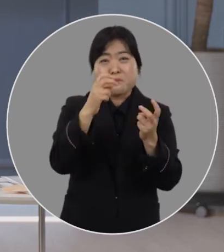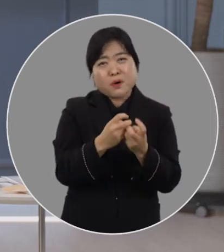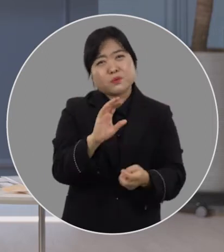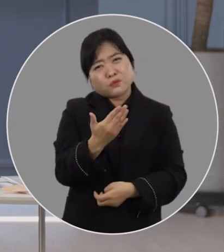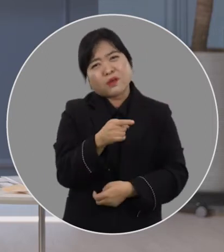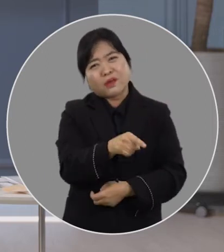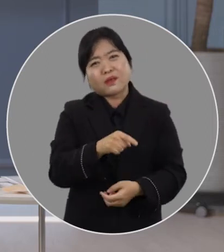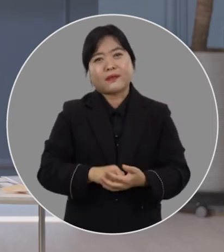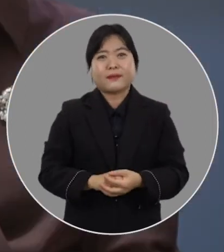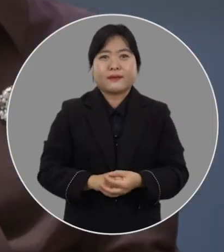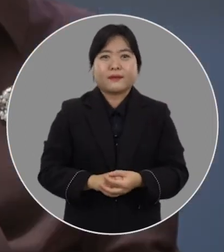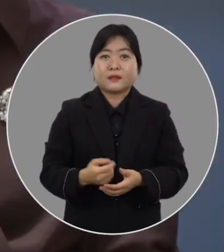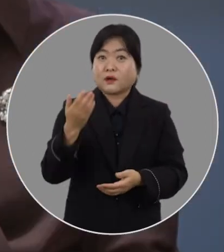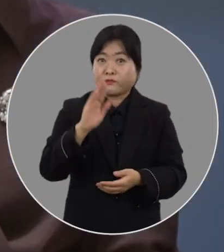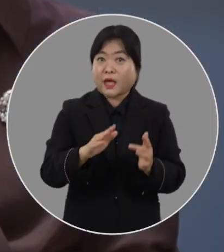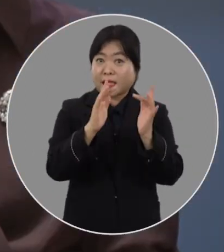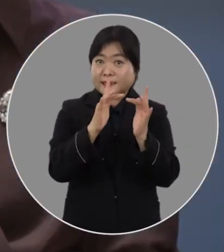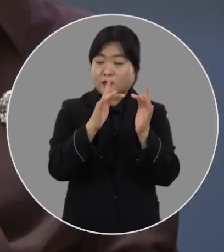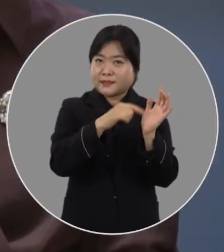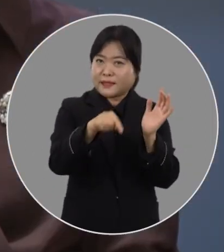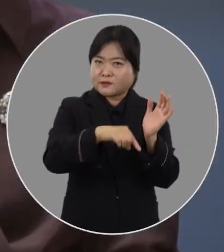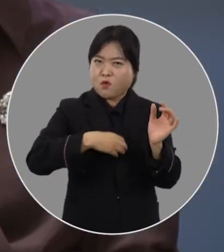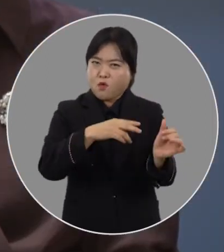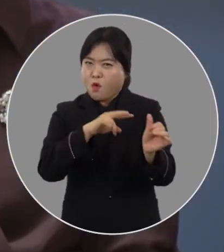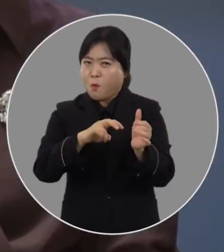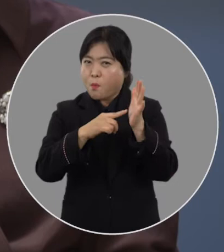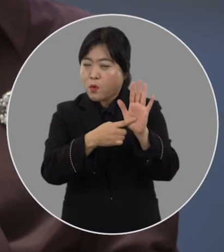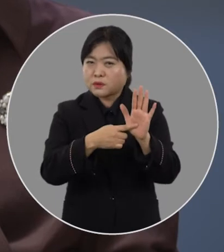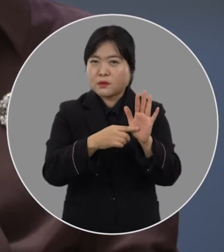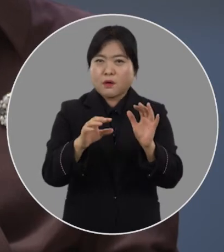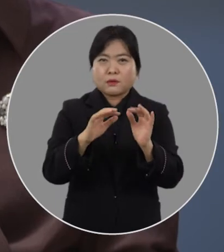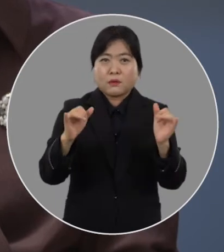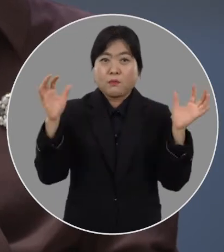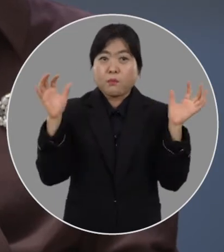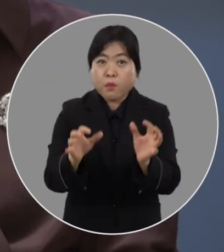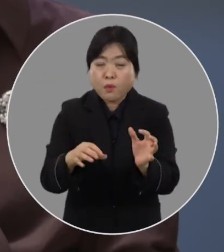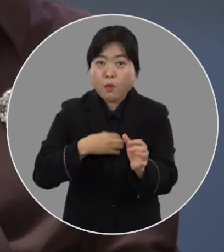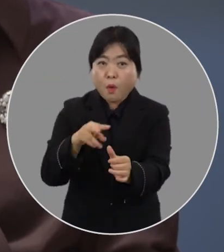것처럼 보이기도 합니다. 그런데 인터넷상에서의 혐오 표현은 오프라인에서의 혐오